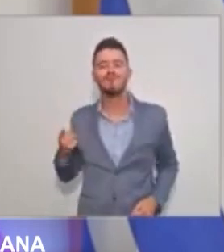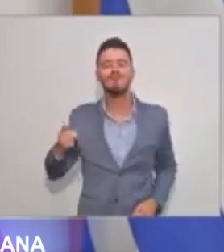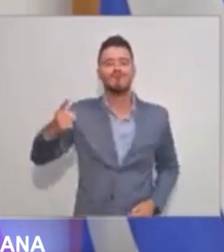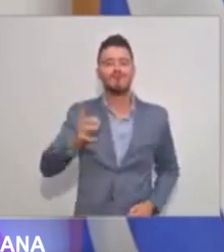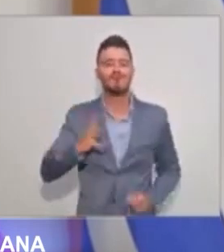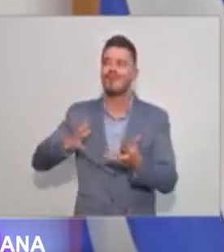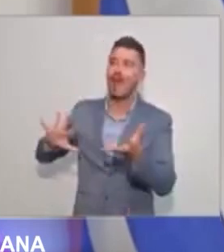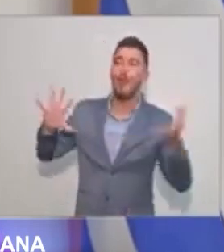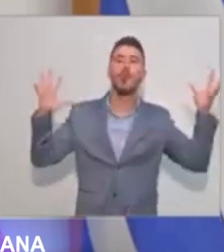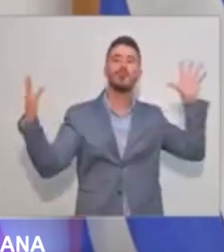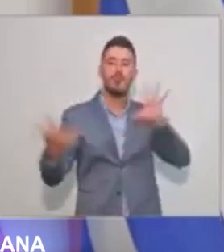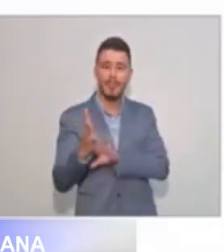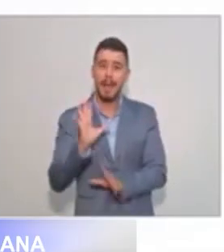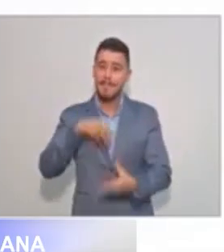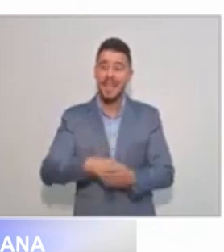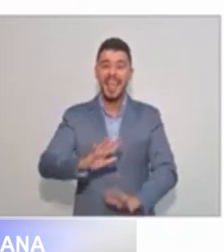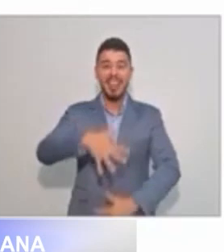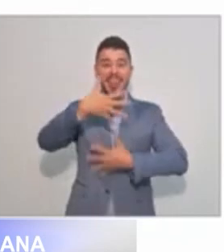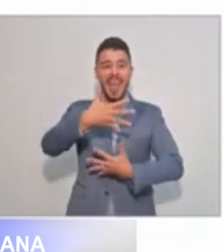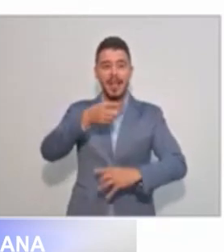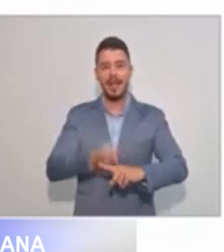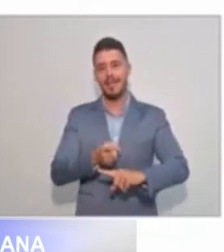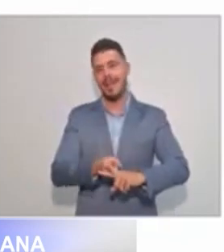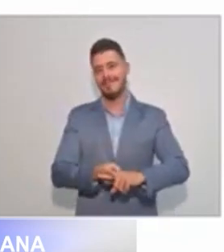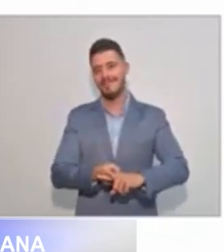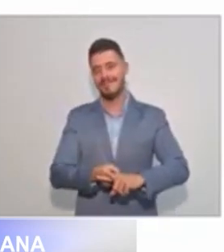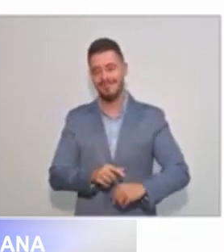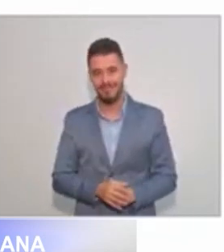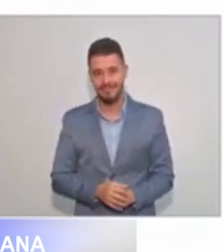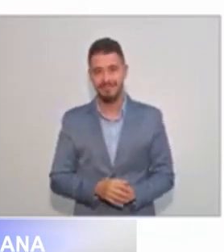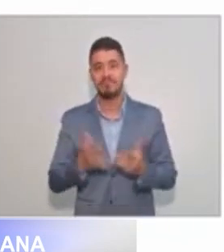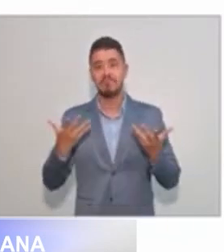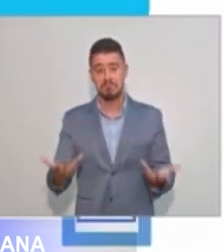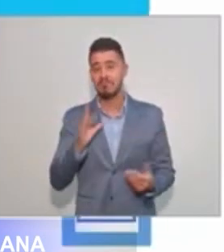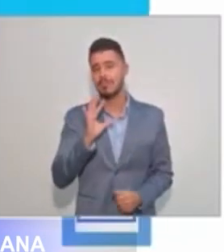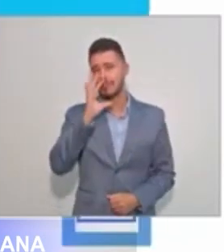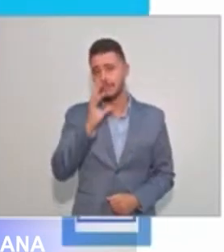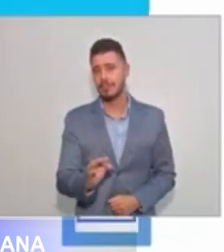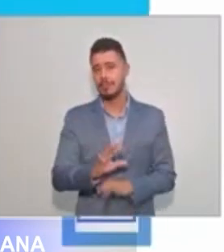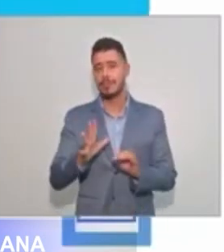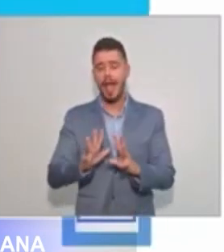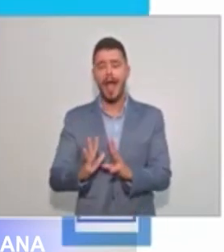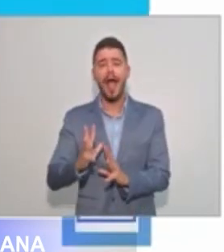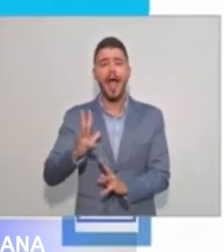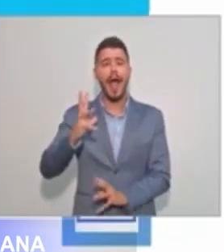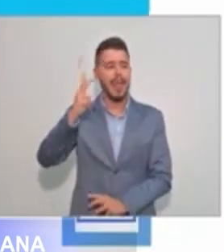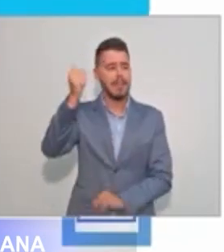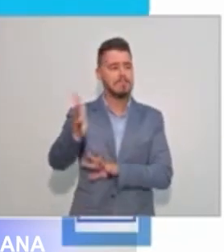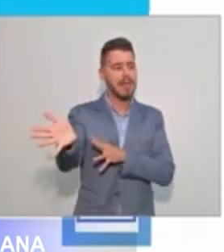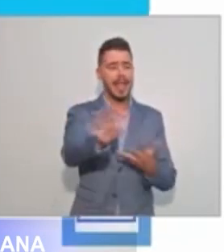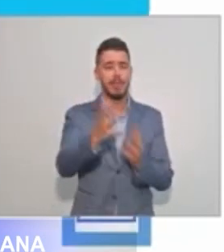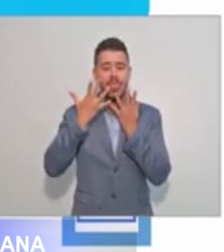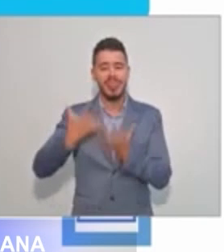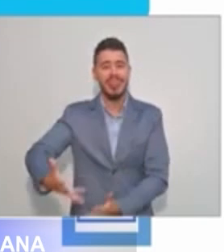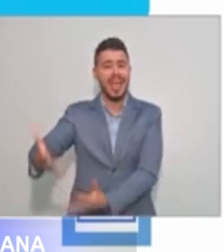του Παγκόσμιου Οργανισμού Τουρισμού. Ολοκληρώθηκε λοιπόν ένας κύκλος τουριστικής ανάπτυξης που άνοιξε πριν από περίπου μια